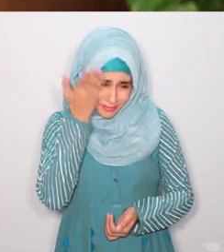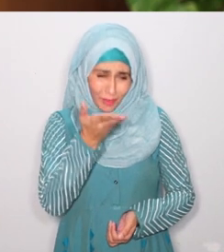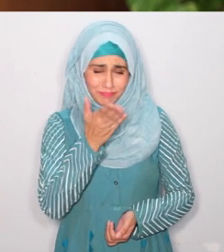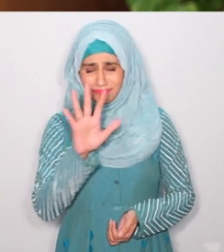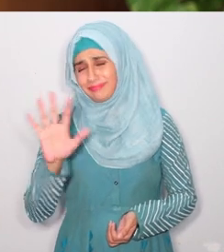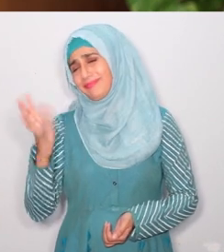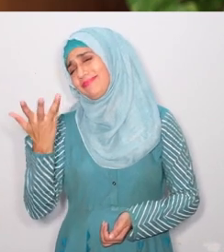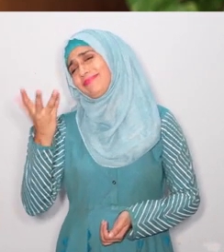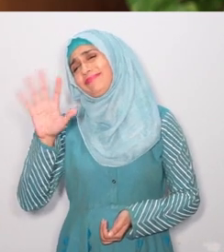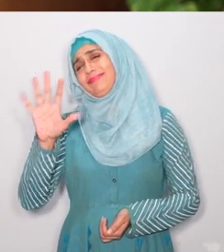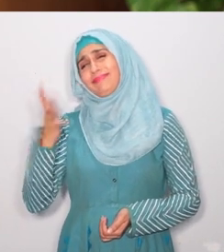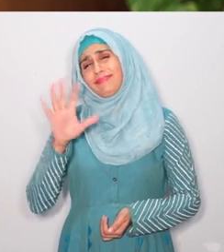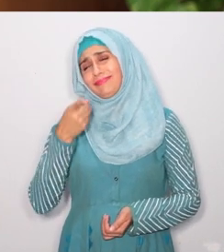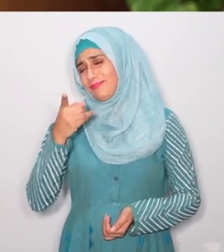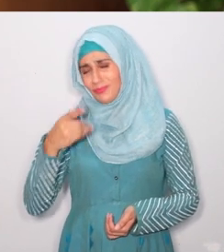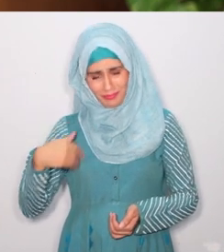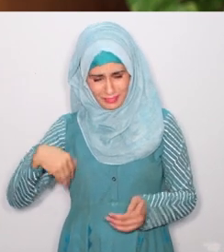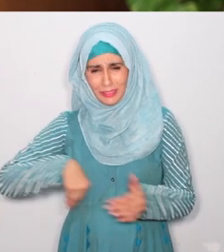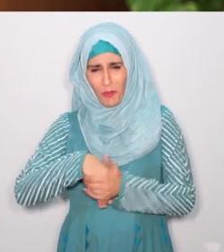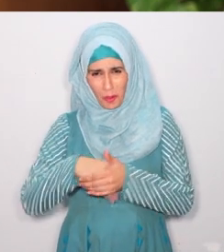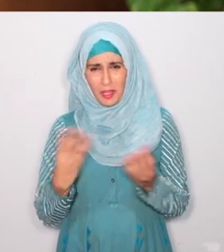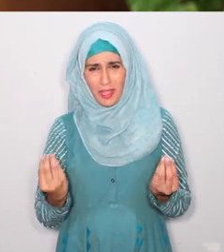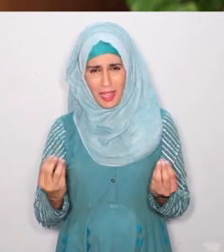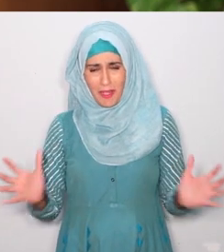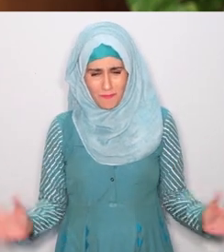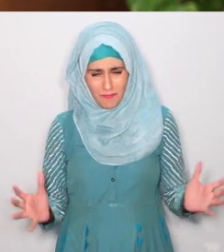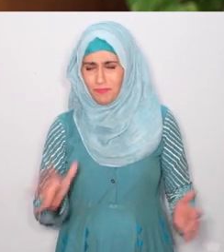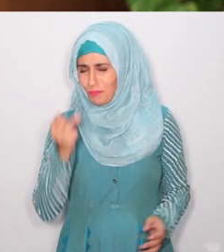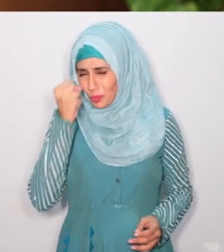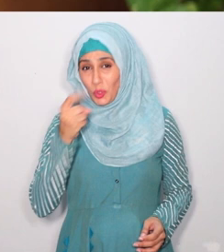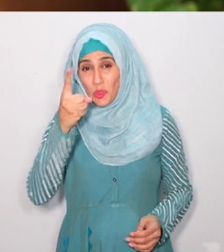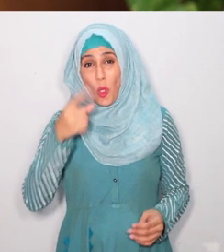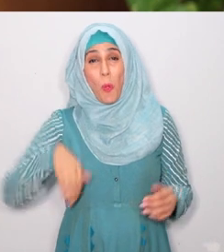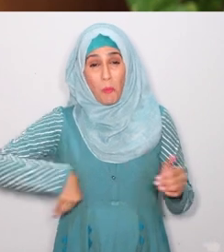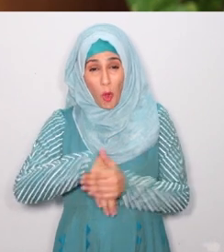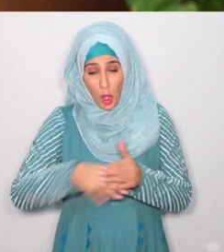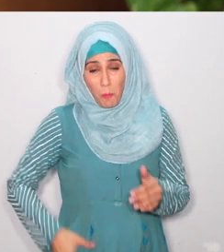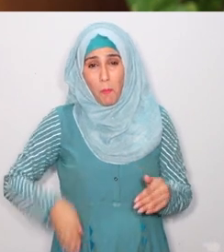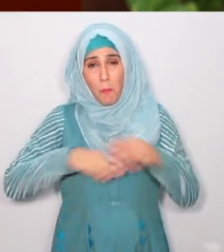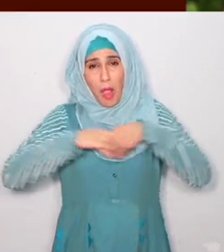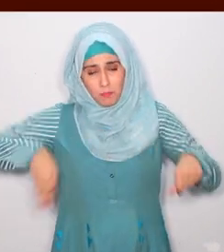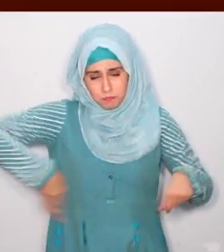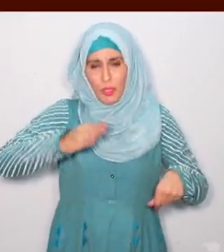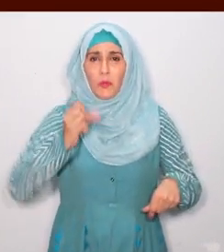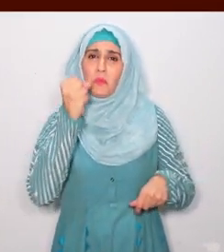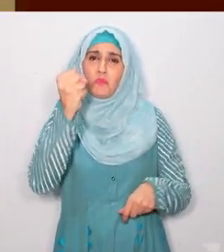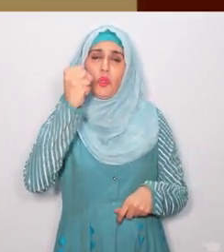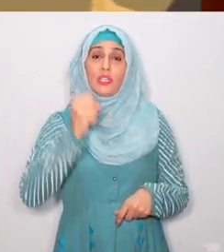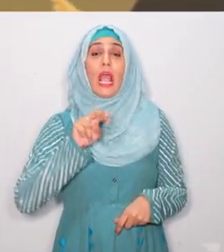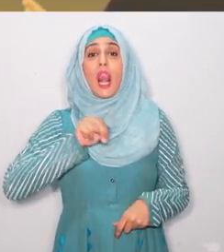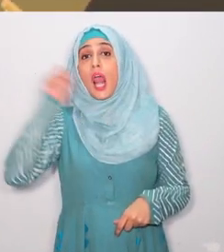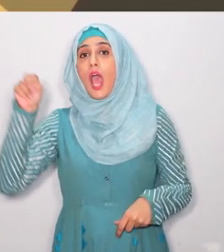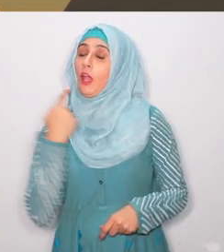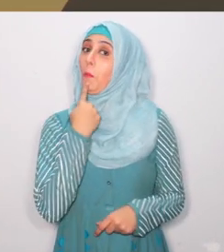खिलाड़ी, तुमसे तो बॉल की खी नहीं होती, नाना ने जवाब दिया। मैं